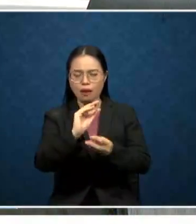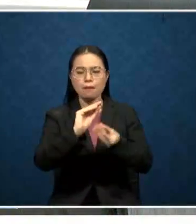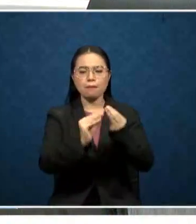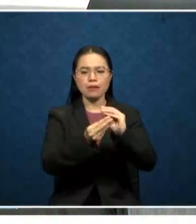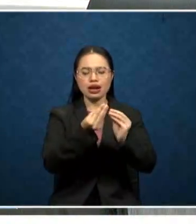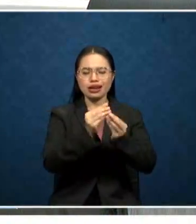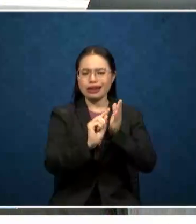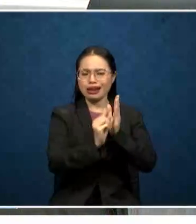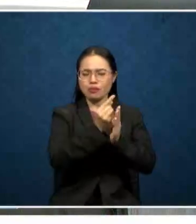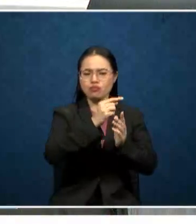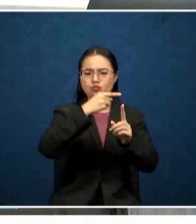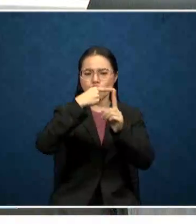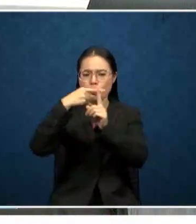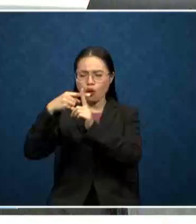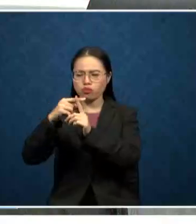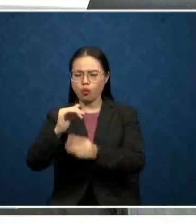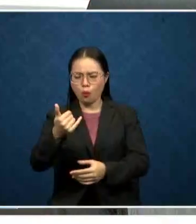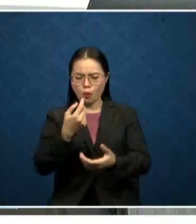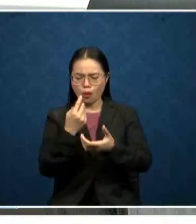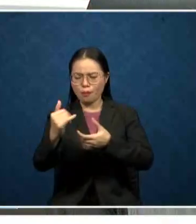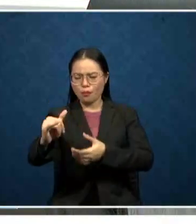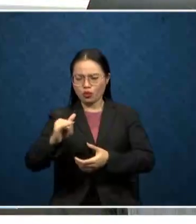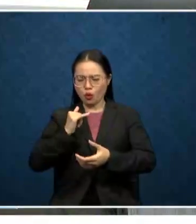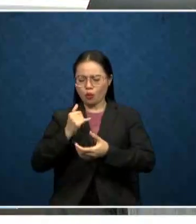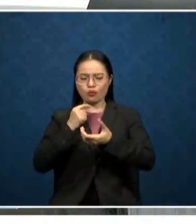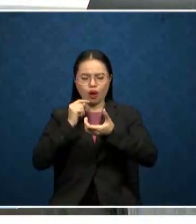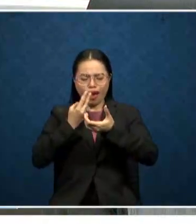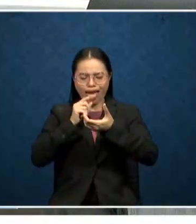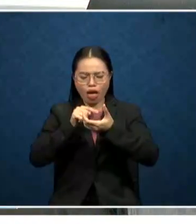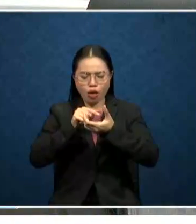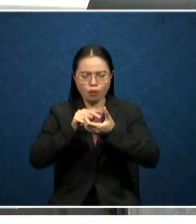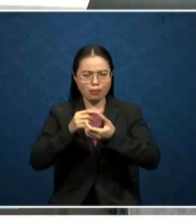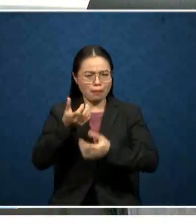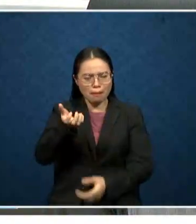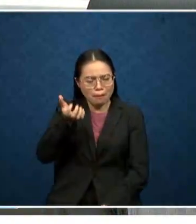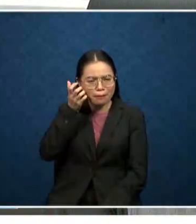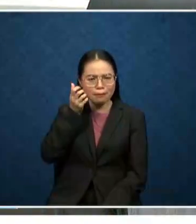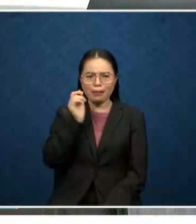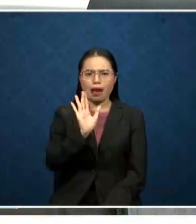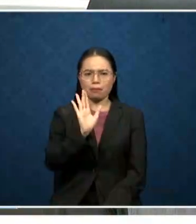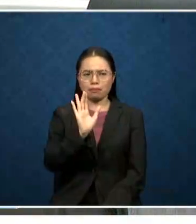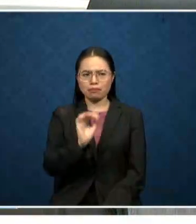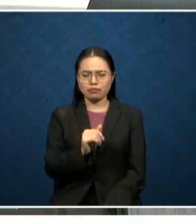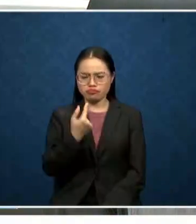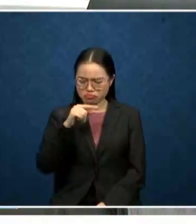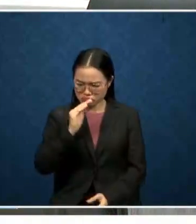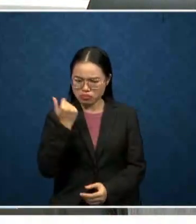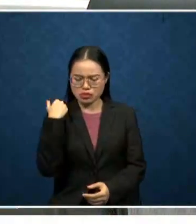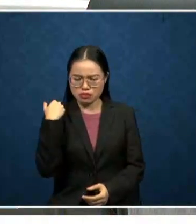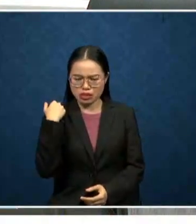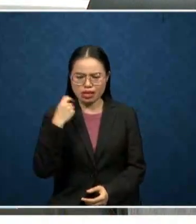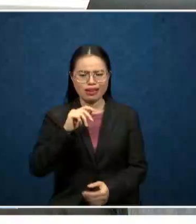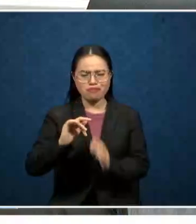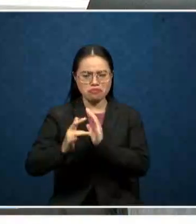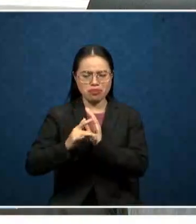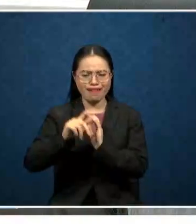ที่ไม่ชัดเจนเนี่ยผมก็ไม่รับเพราะไม่รู้ว่าเดี๋ยวนี้ฟังดูก็มีใช้ AI เรียนเสียงเรา